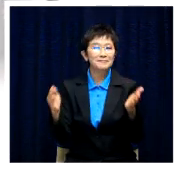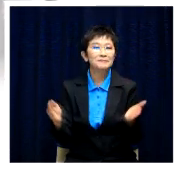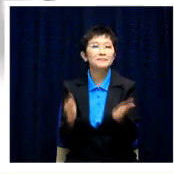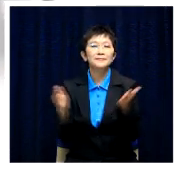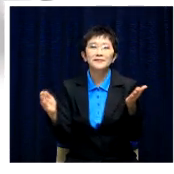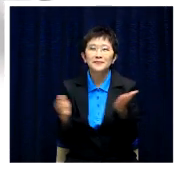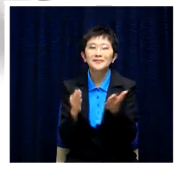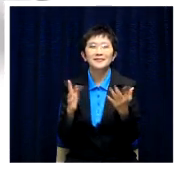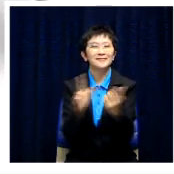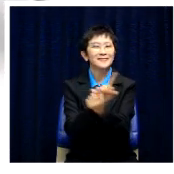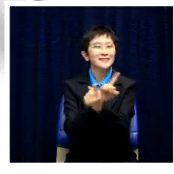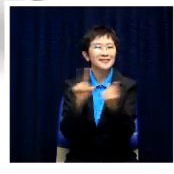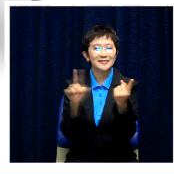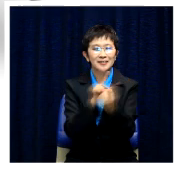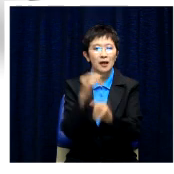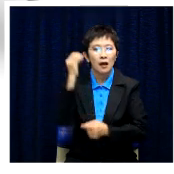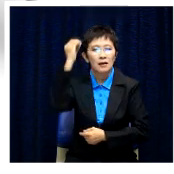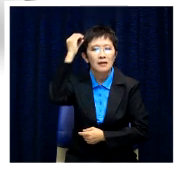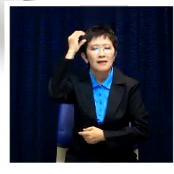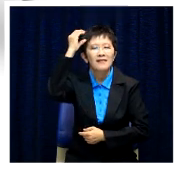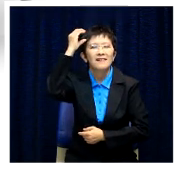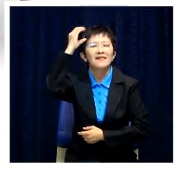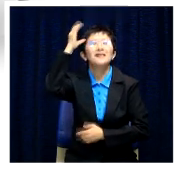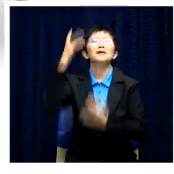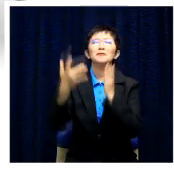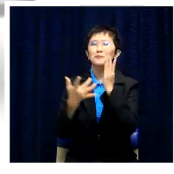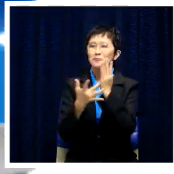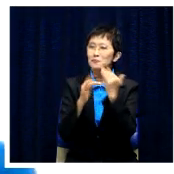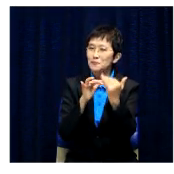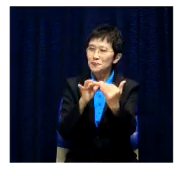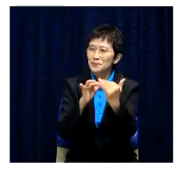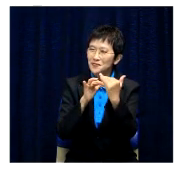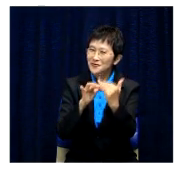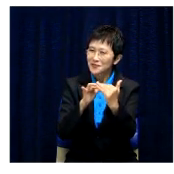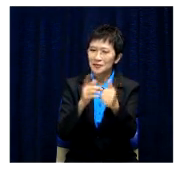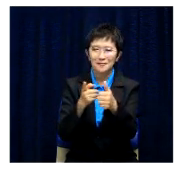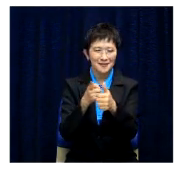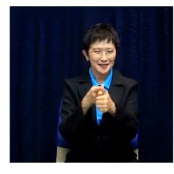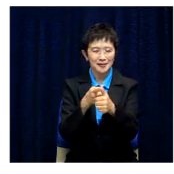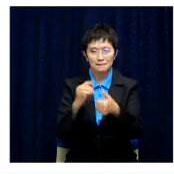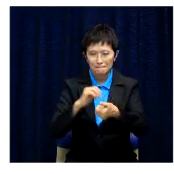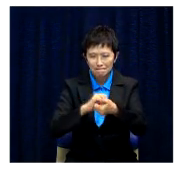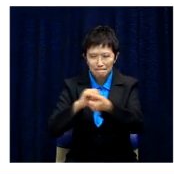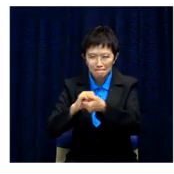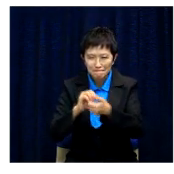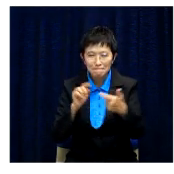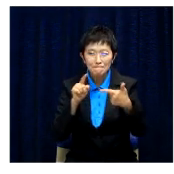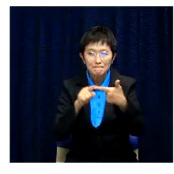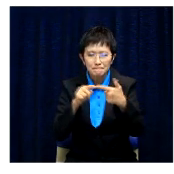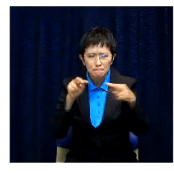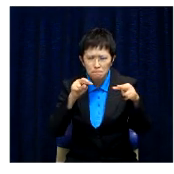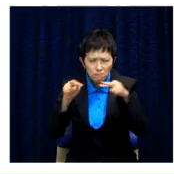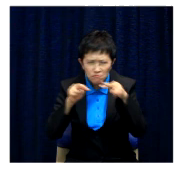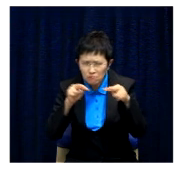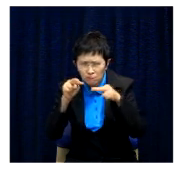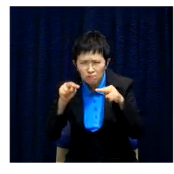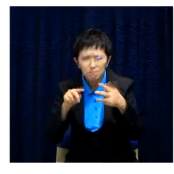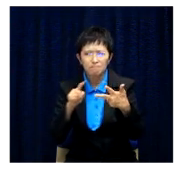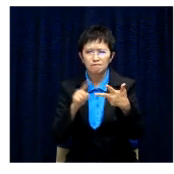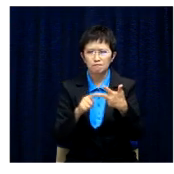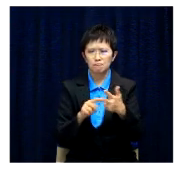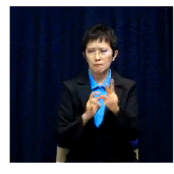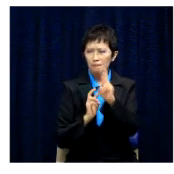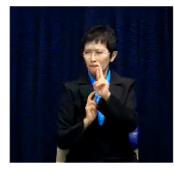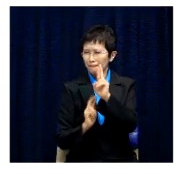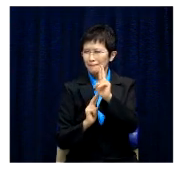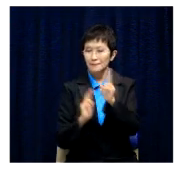ริมสังคมให้รู้เท่าทันสื่อได้แก่สร้างการมีส่วนร่วมเพื่อตรวจสอบเฝ้าระวังและส่งเสริม